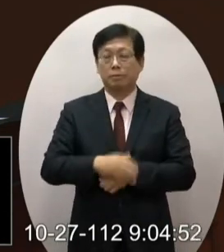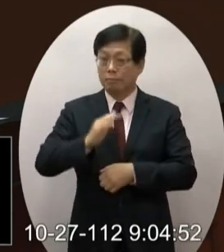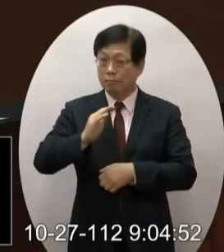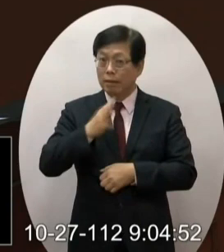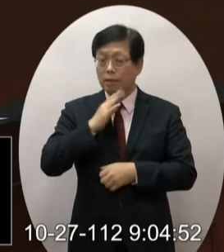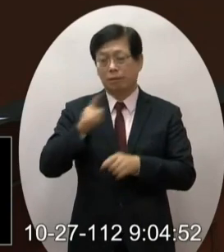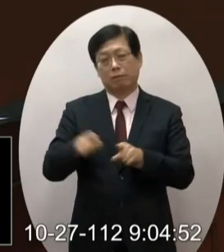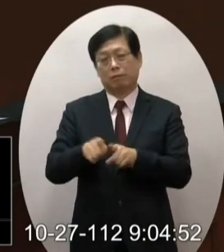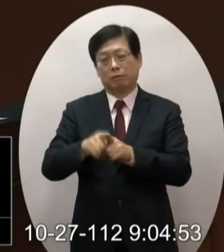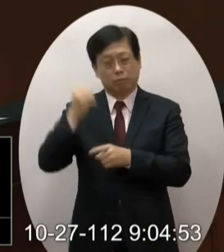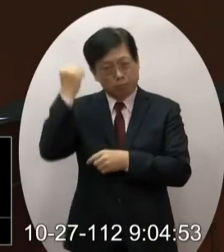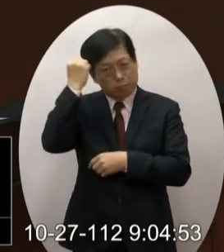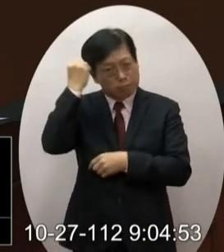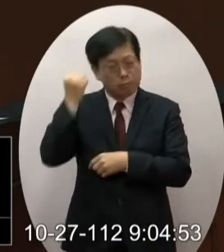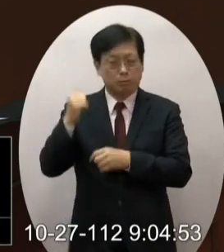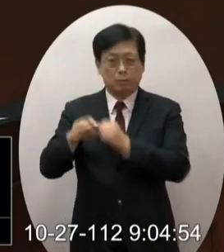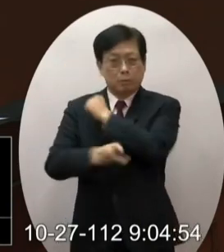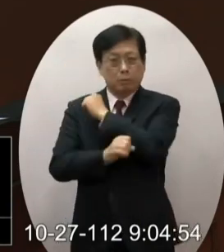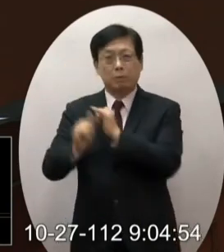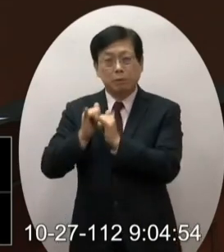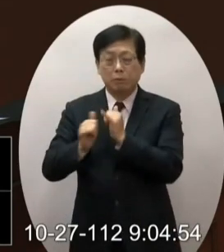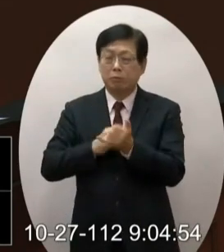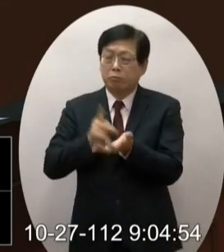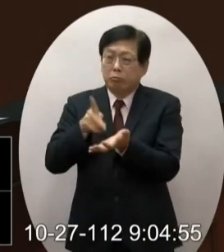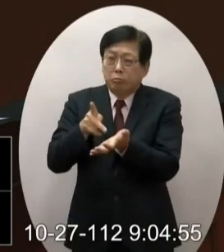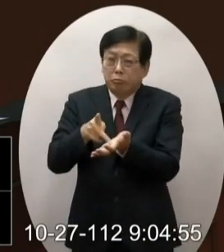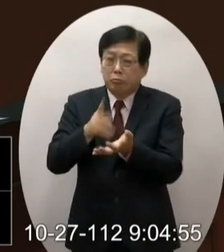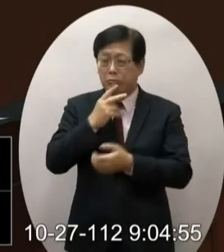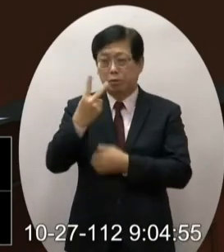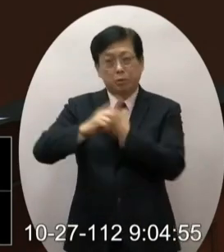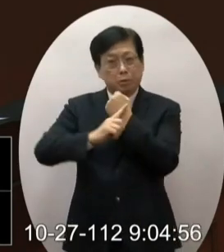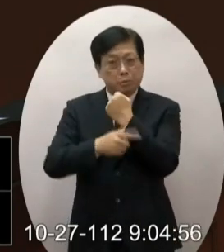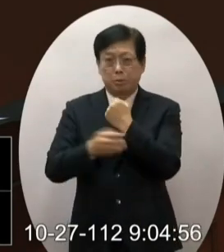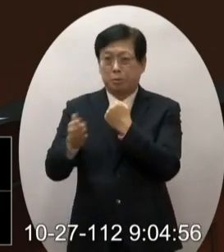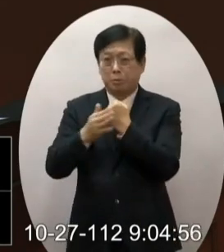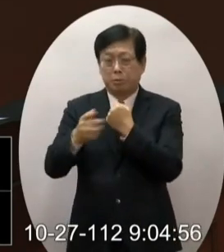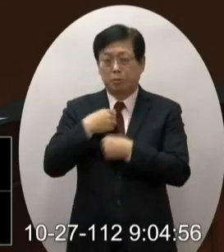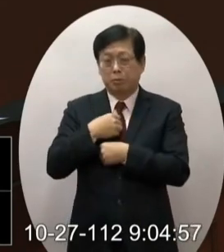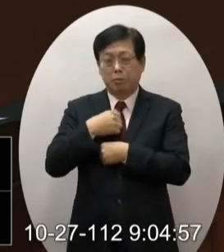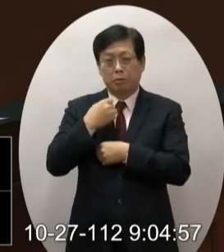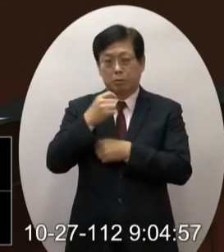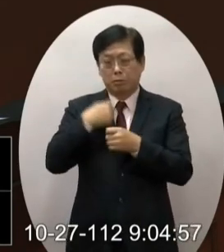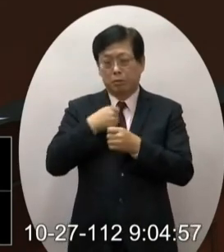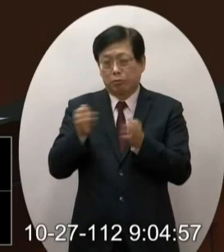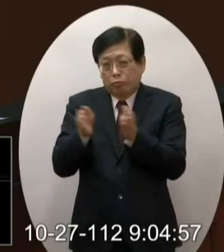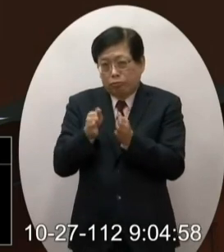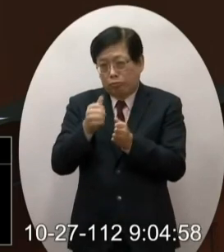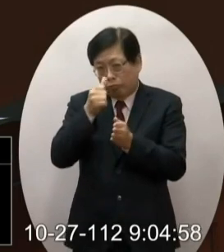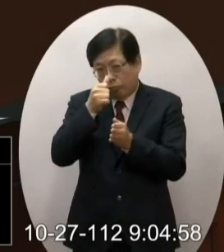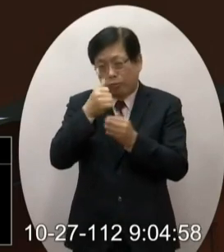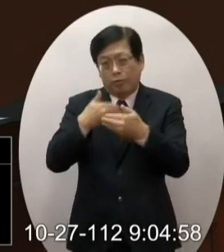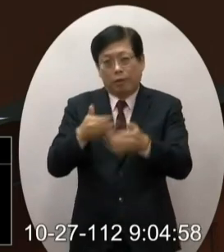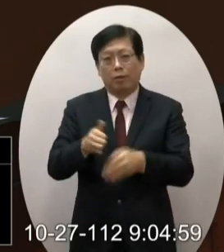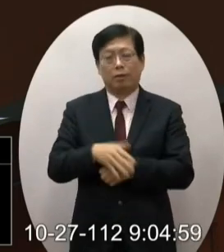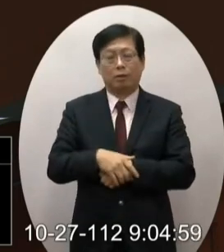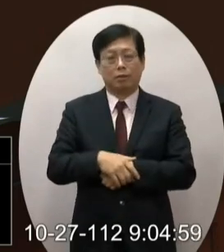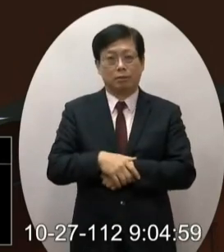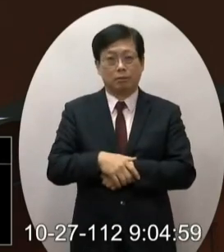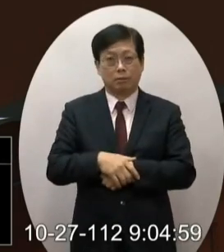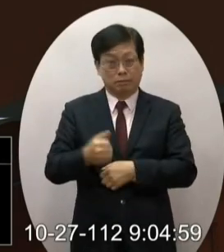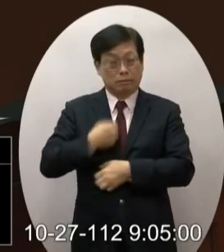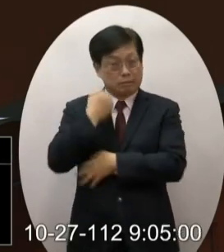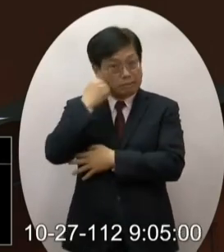但是也有辛苦的底层民众，只租得起不到2坪大的蝸居宅房。蝸居